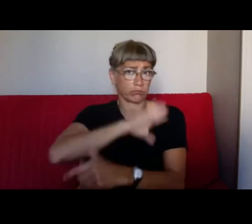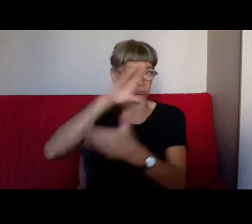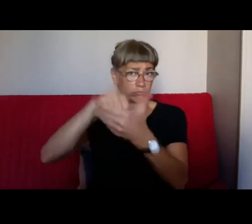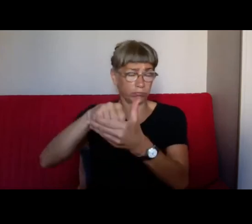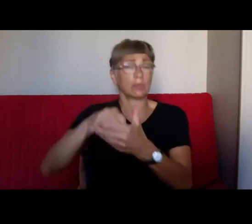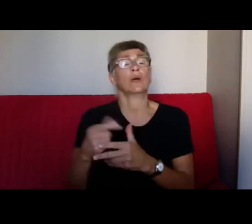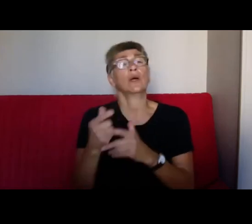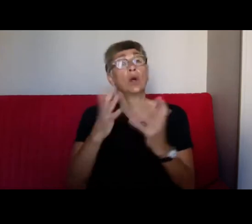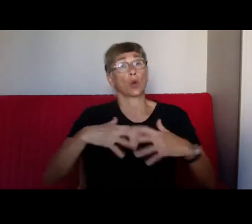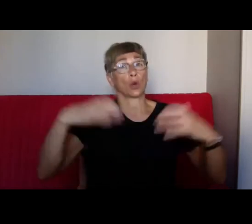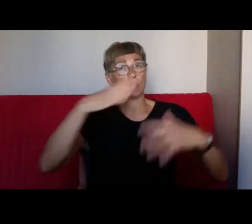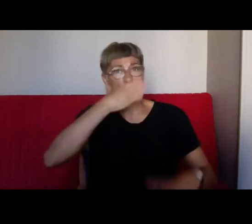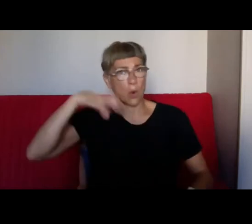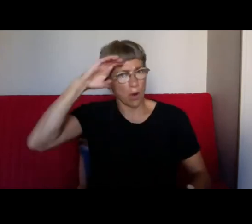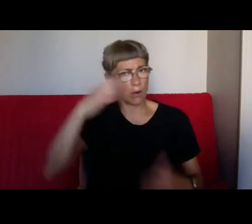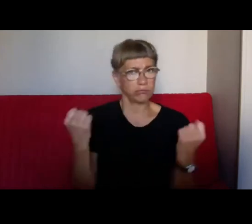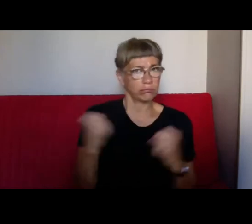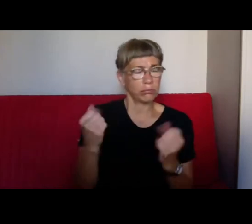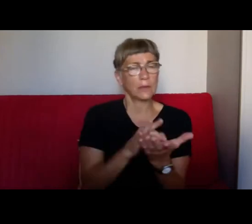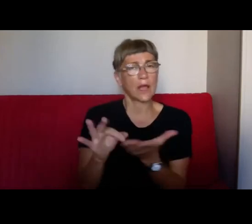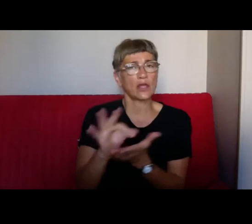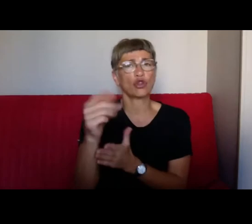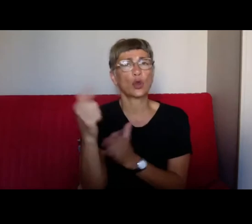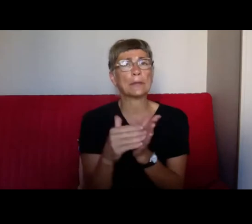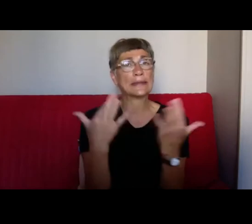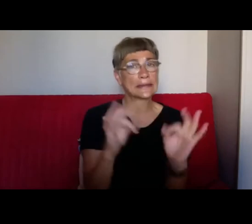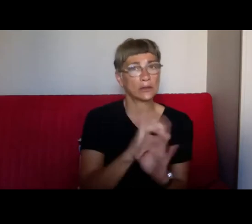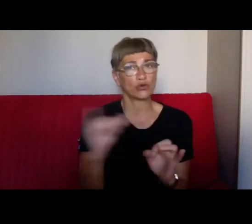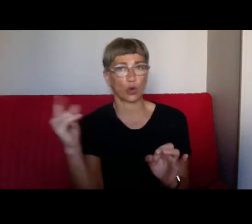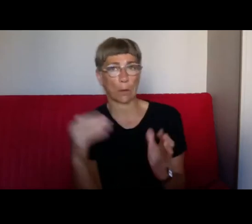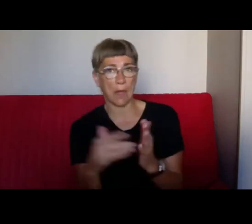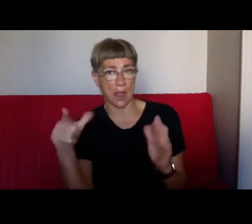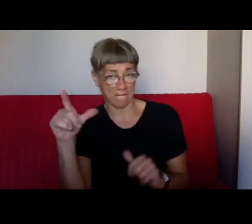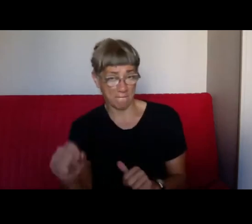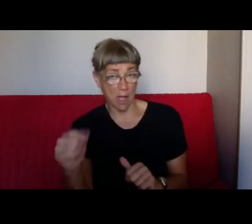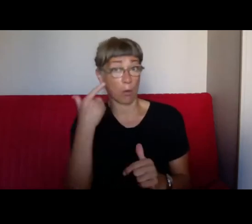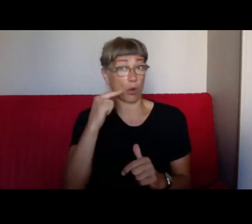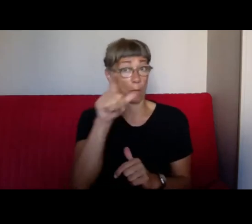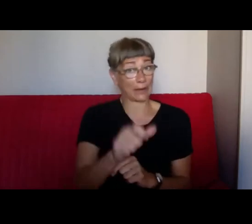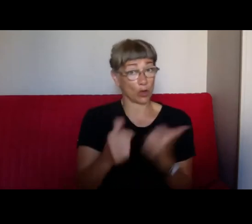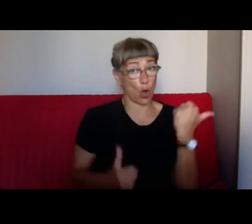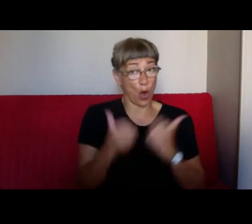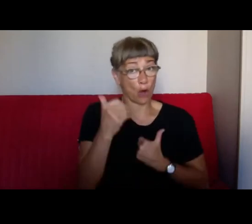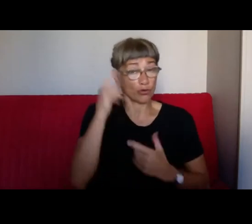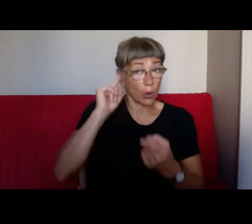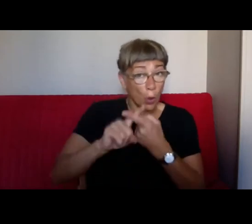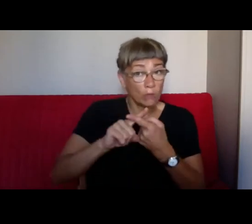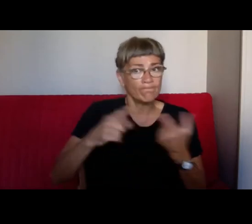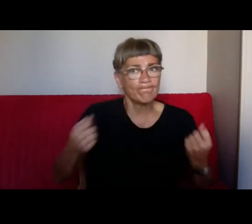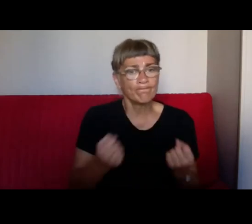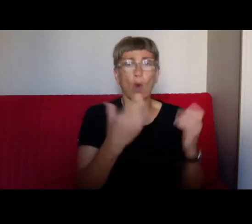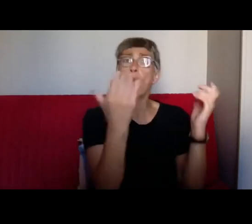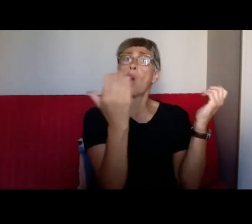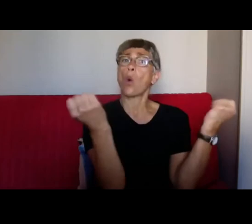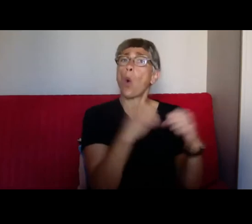une stratégie 2010-2020 en faveur des personnes handicapées avec pour objectif de mettre en œuvre cette convention cadre